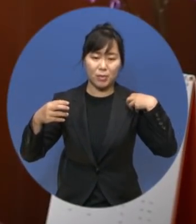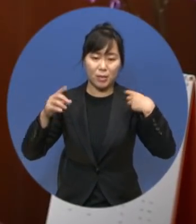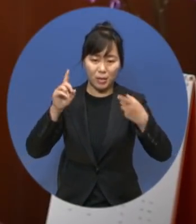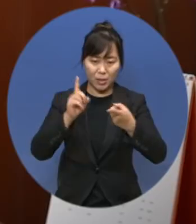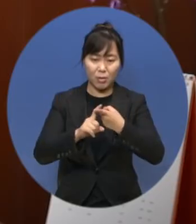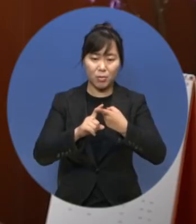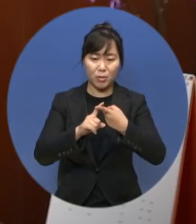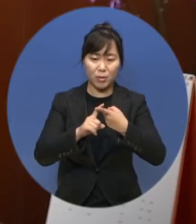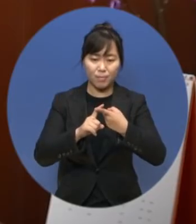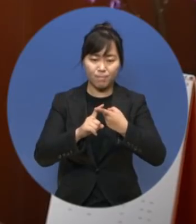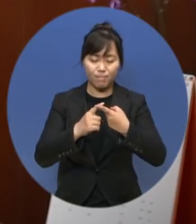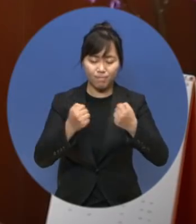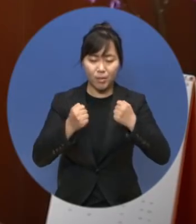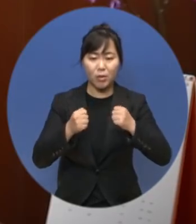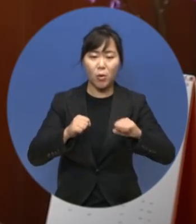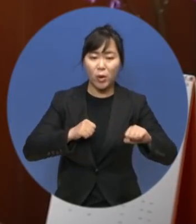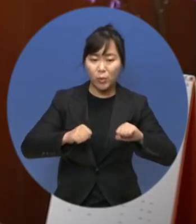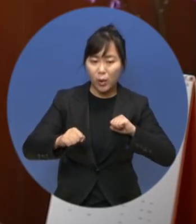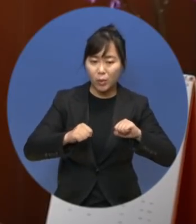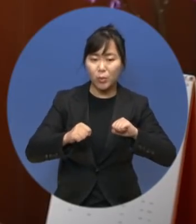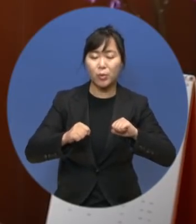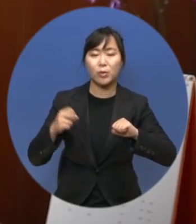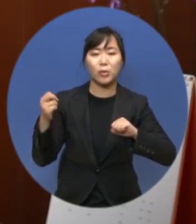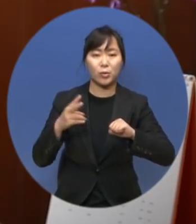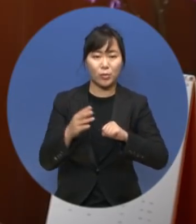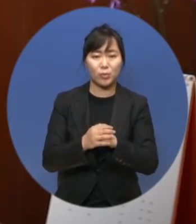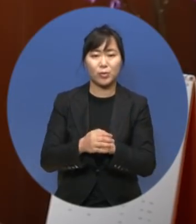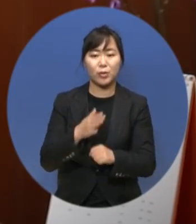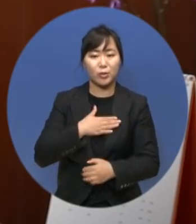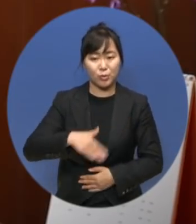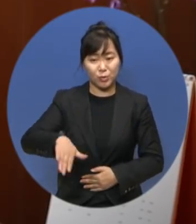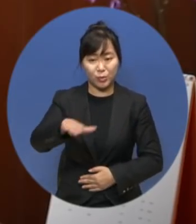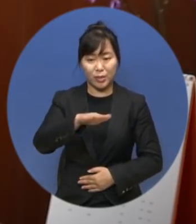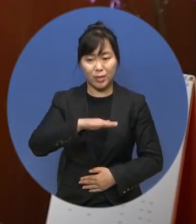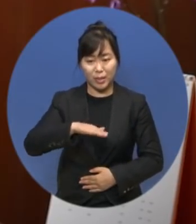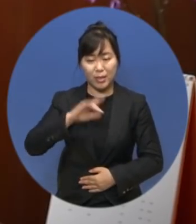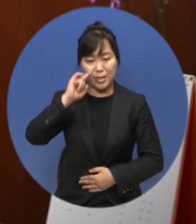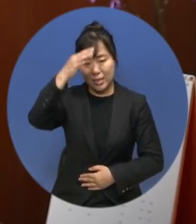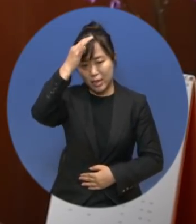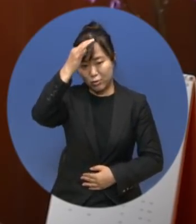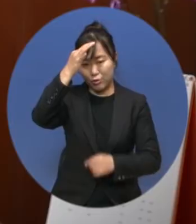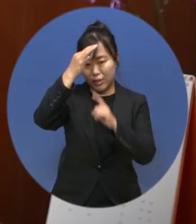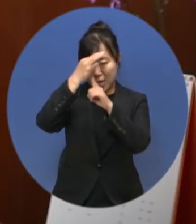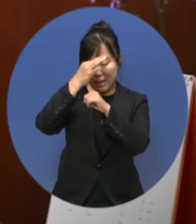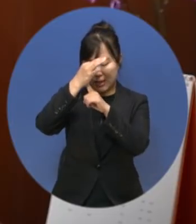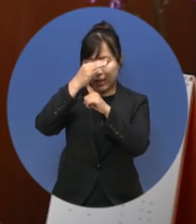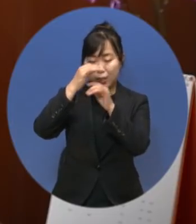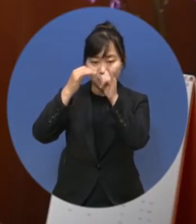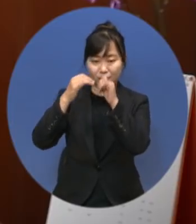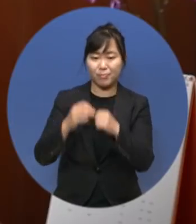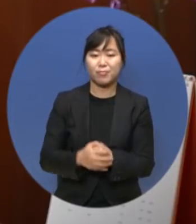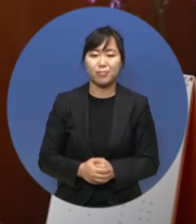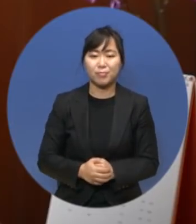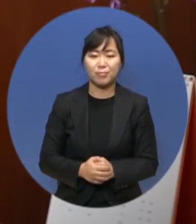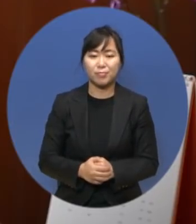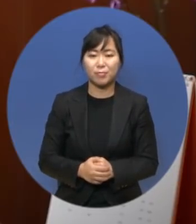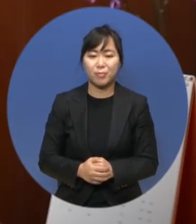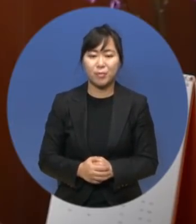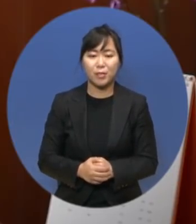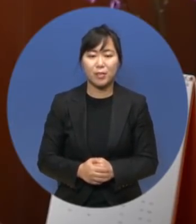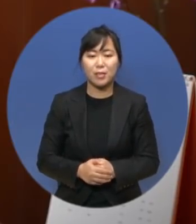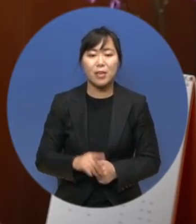자리에서 힘내서 활동하시고, 또 우리한테는 예술이라는 매개가 있잖아요.